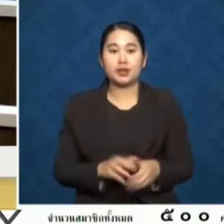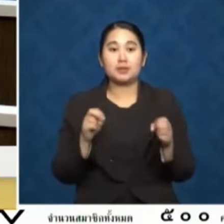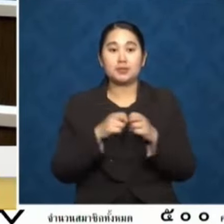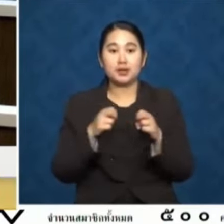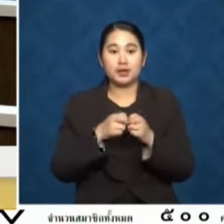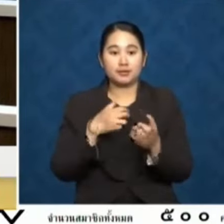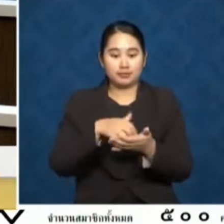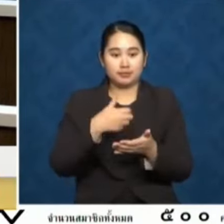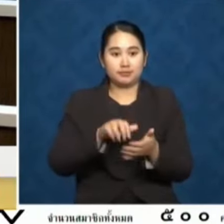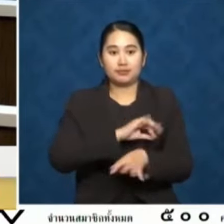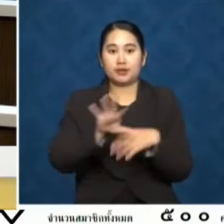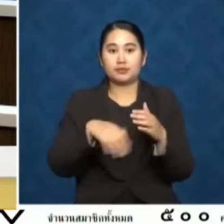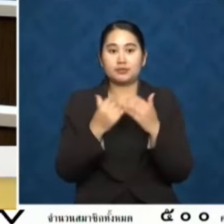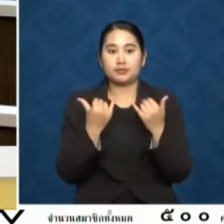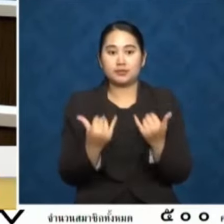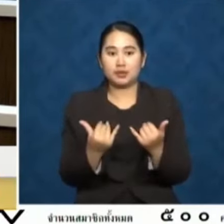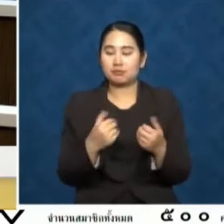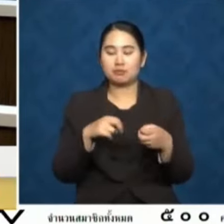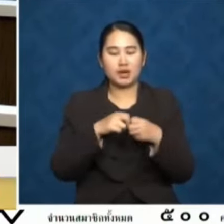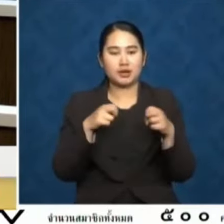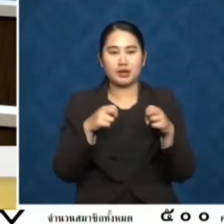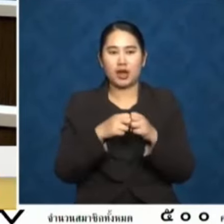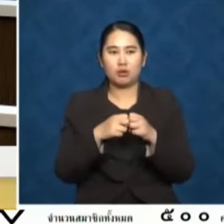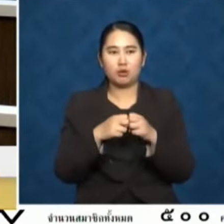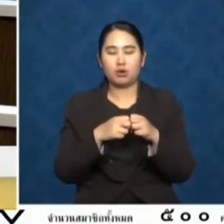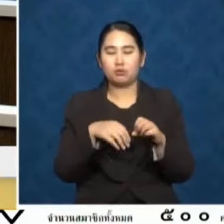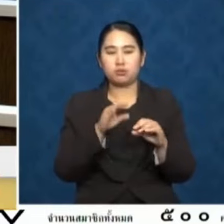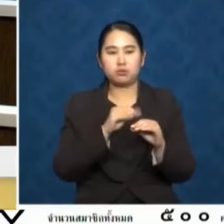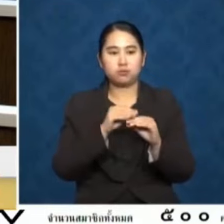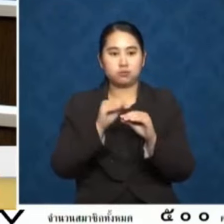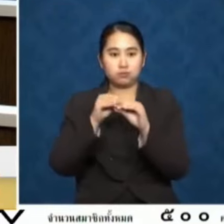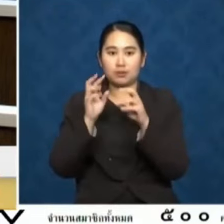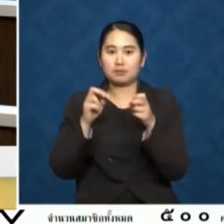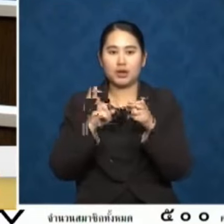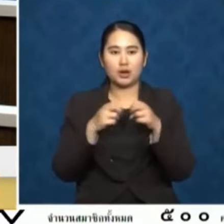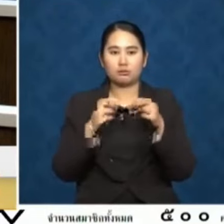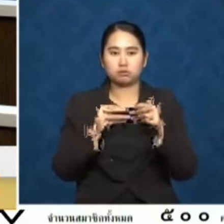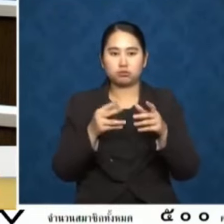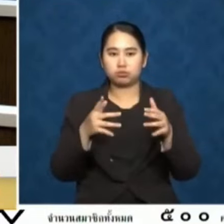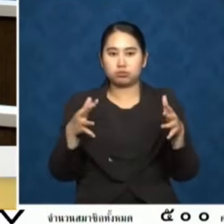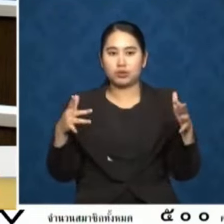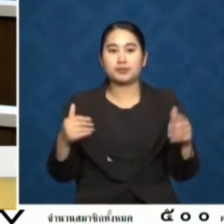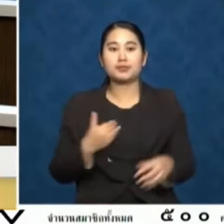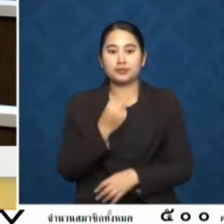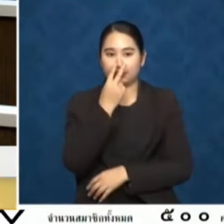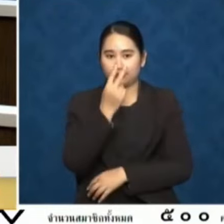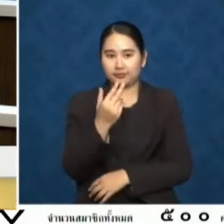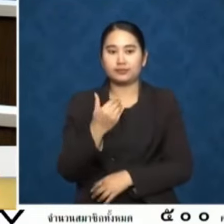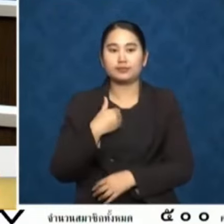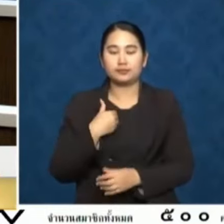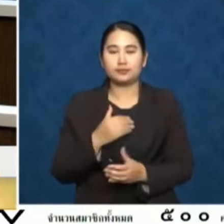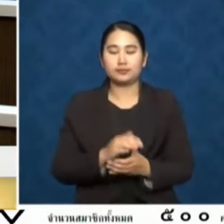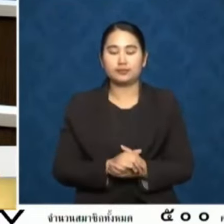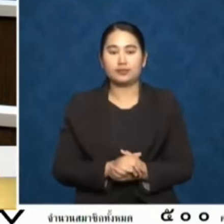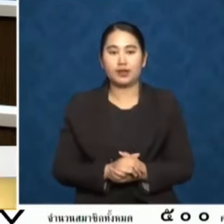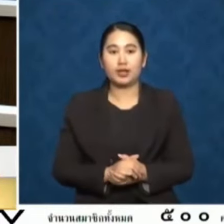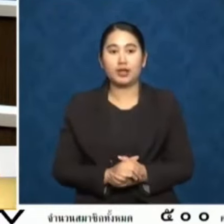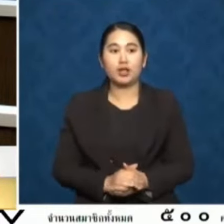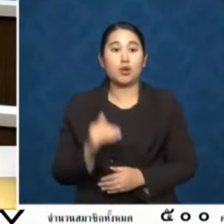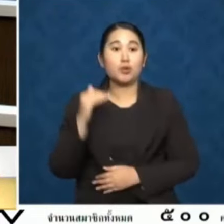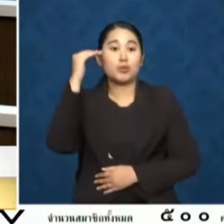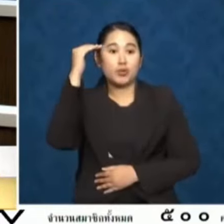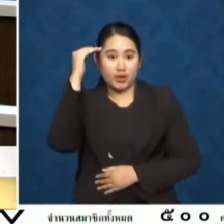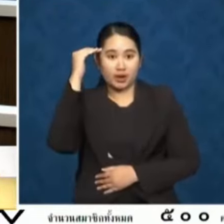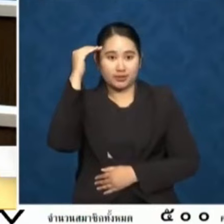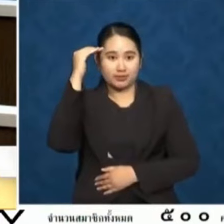านี้ครับมันจะเพิ่มขึ้นเรื่อยๆและเกิดขึ้นเรื่อยๆและจะเห็นมากขึ้นในสังคมถ้าหากว่าผู้ใหญ่เอง